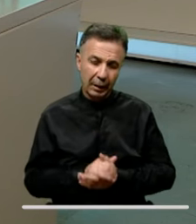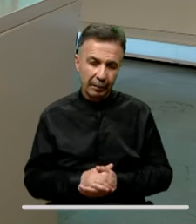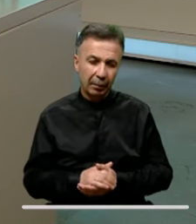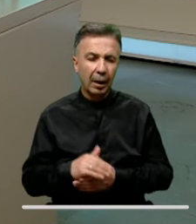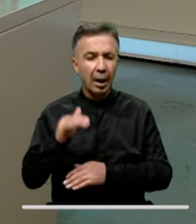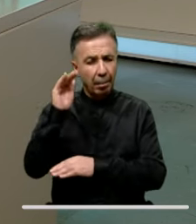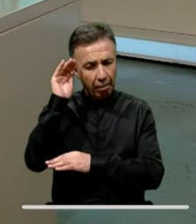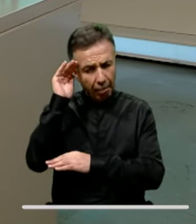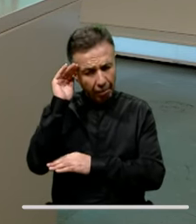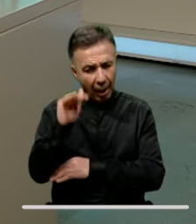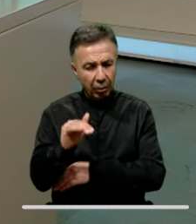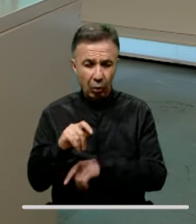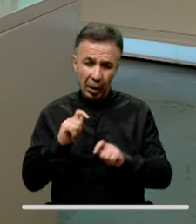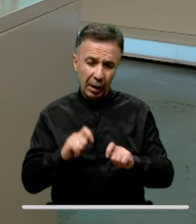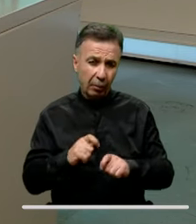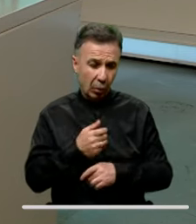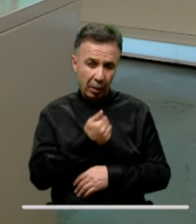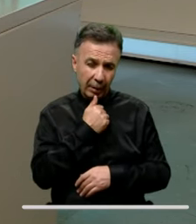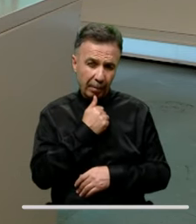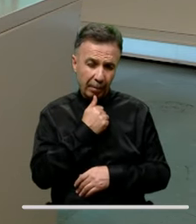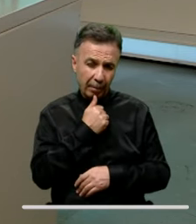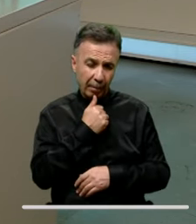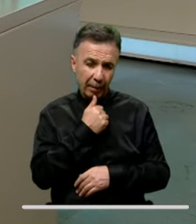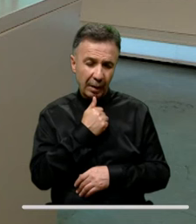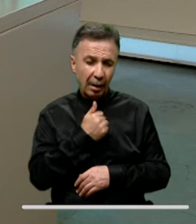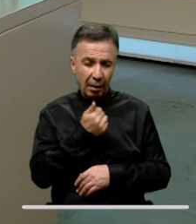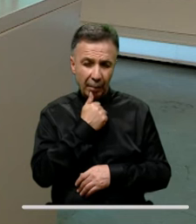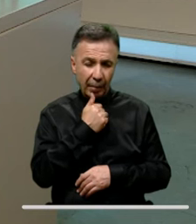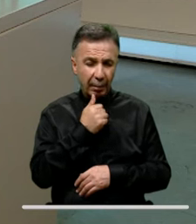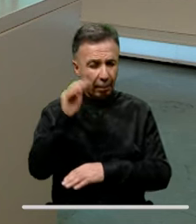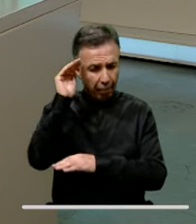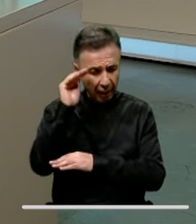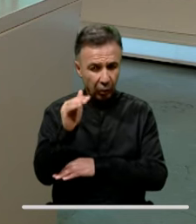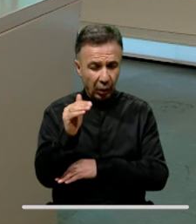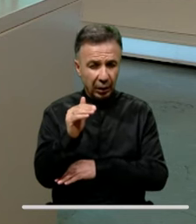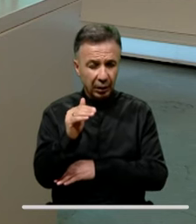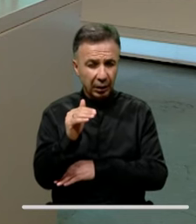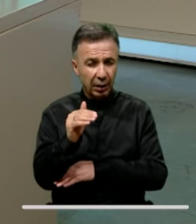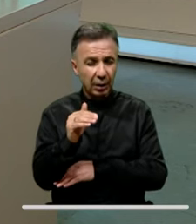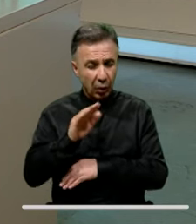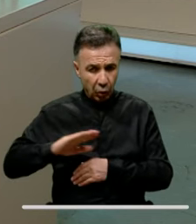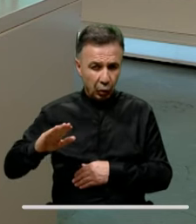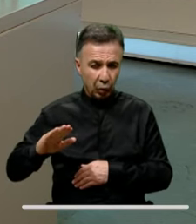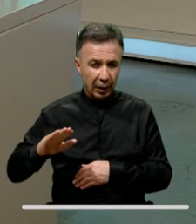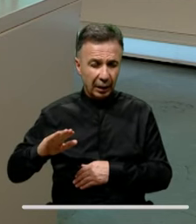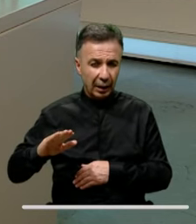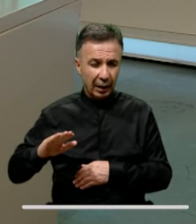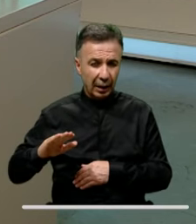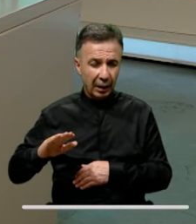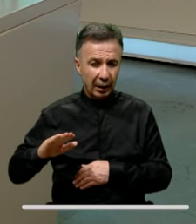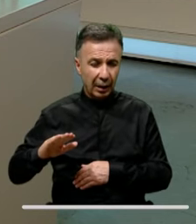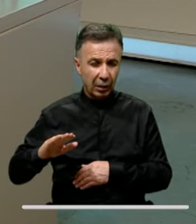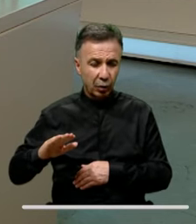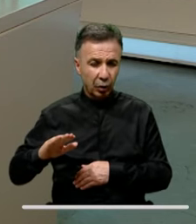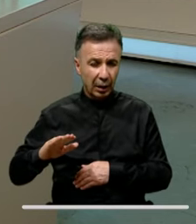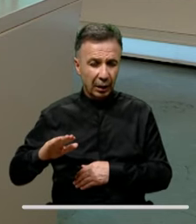Beddua diyor bize. Hocam, babamın bedduası bize geçerli olur mu sizce? Eyvallah. Soralım Özcan Bey.